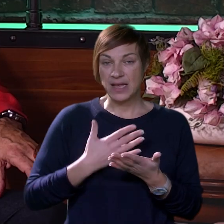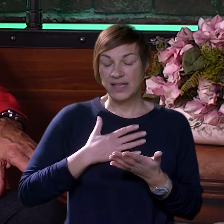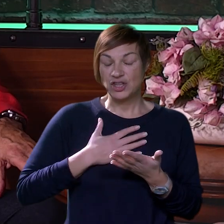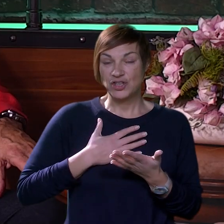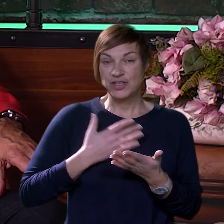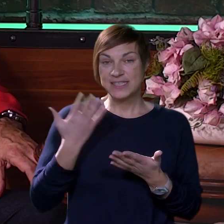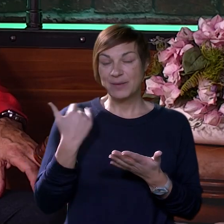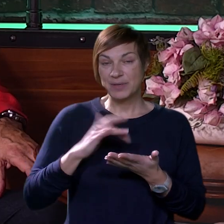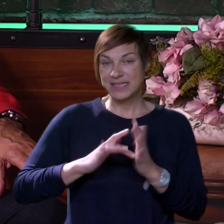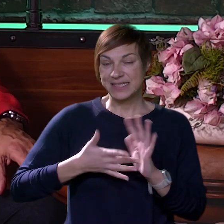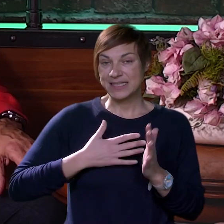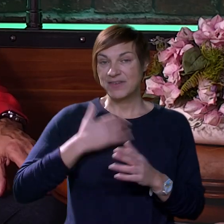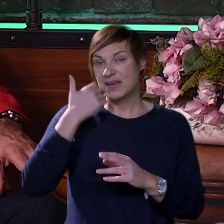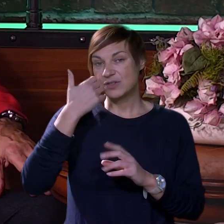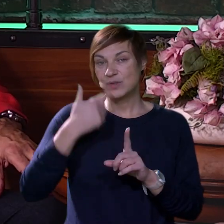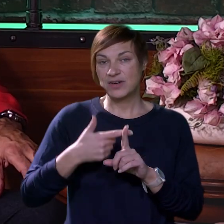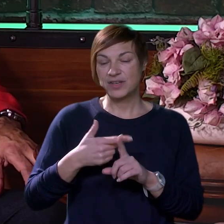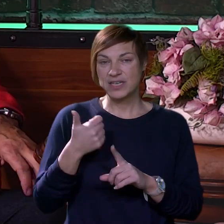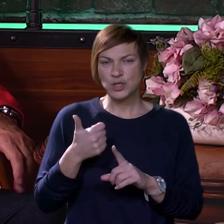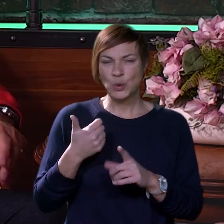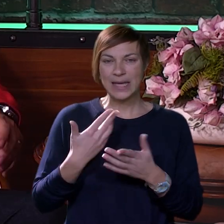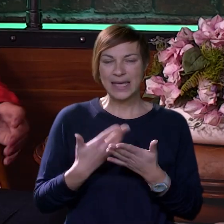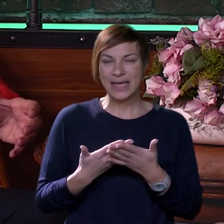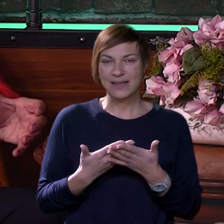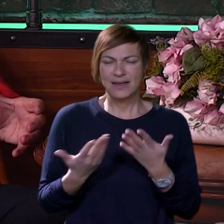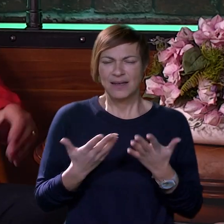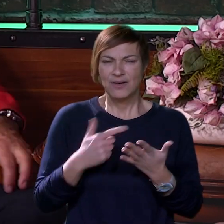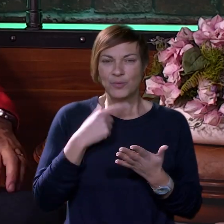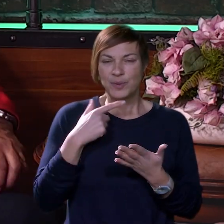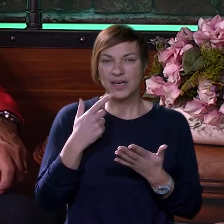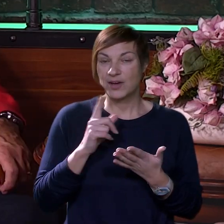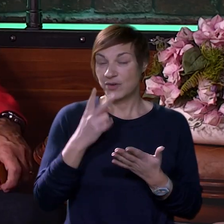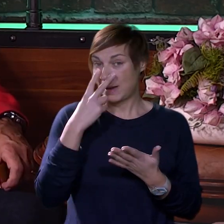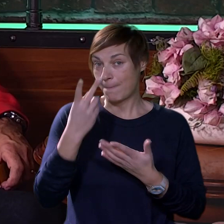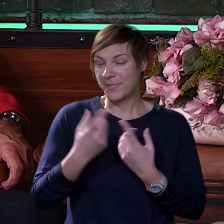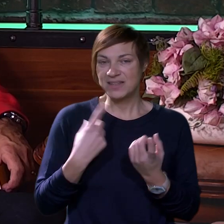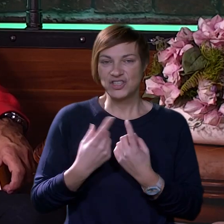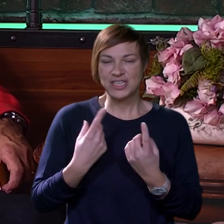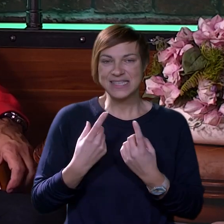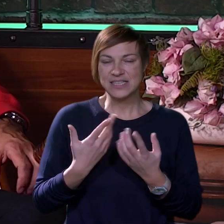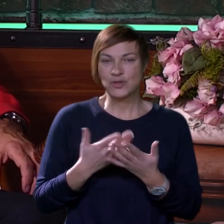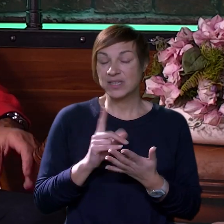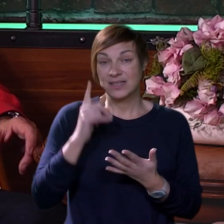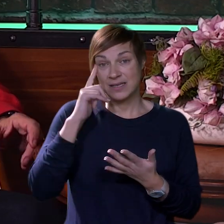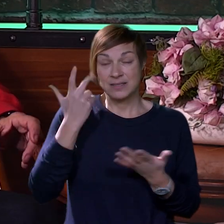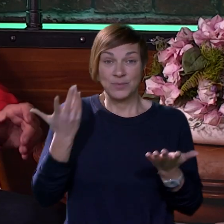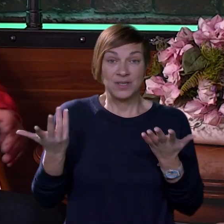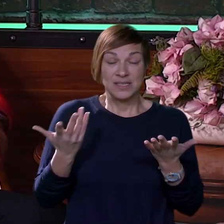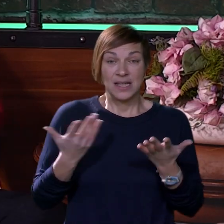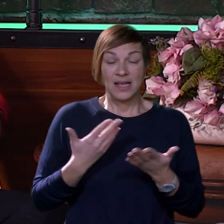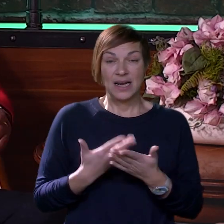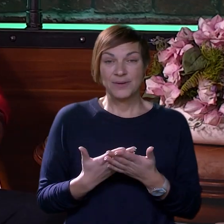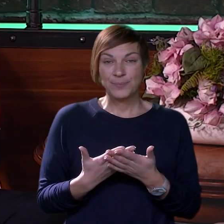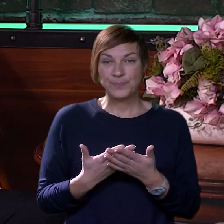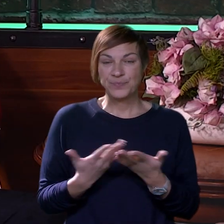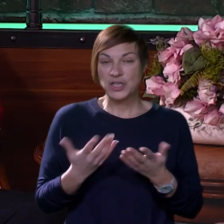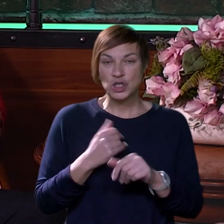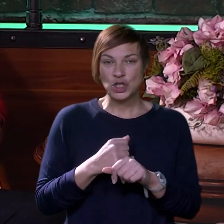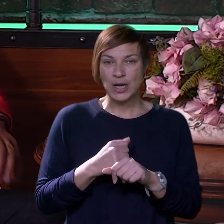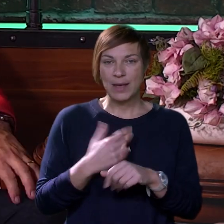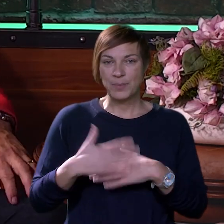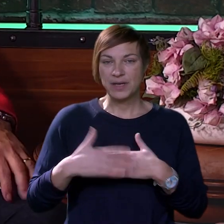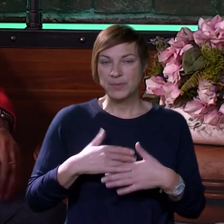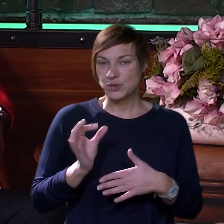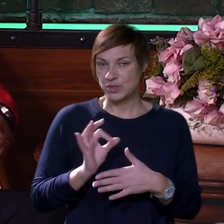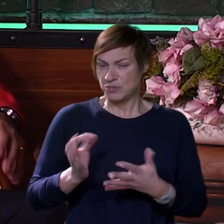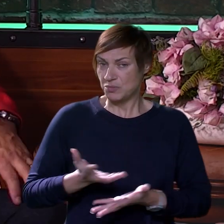to za mene bio i za sve nas u Crvenom križu jedan, kako bi rekao, nepredviđena situacija i nismo znali što